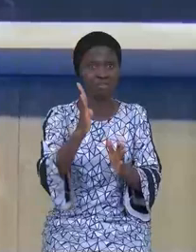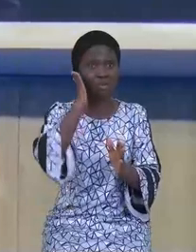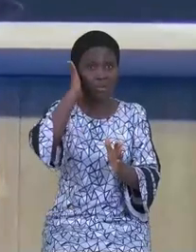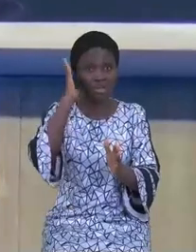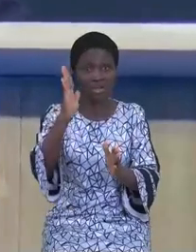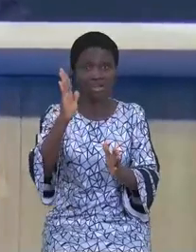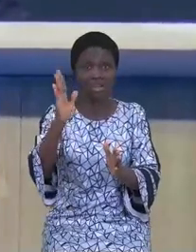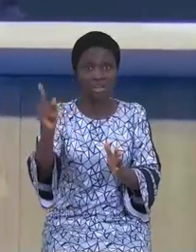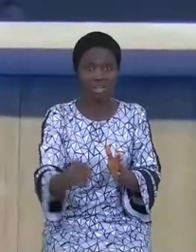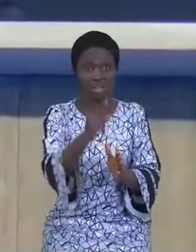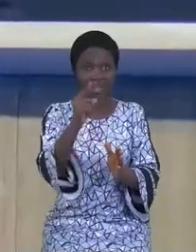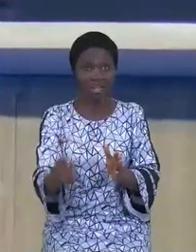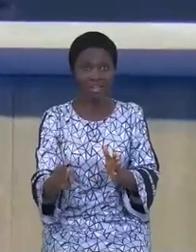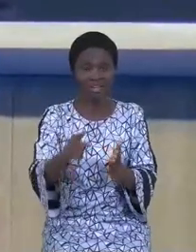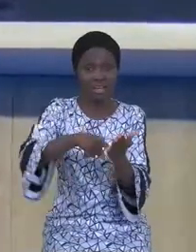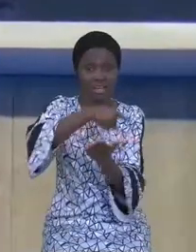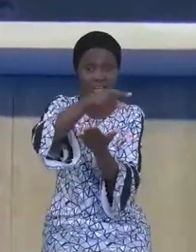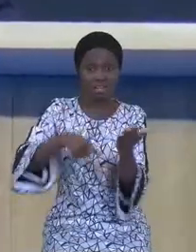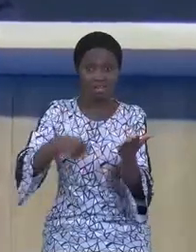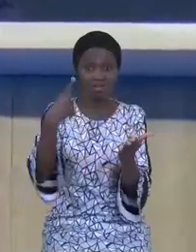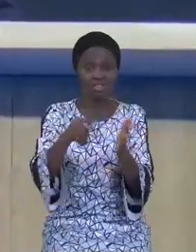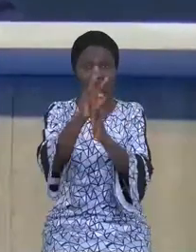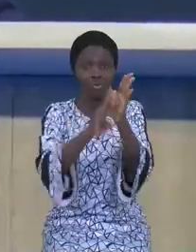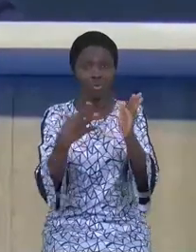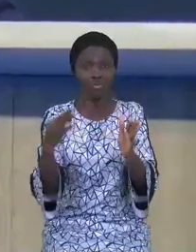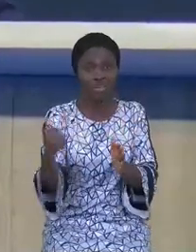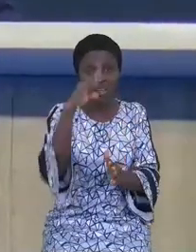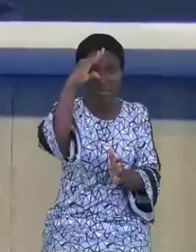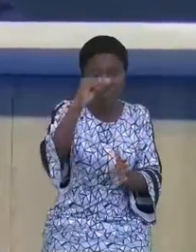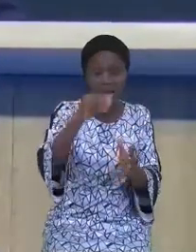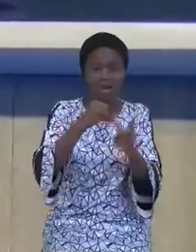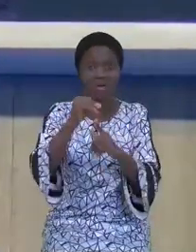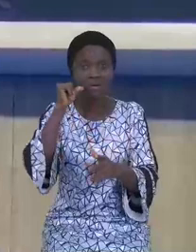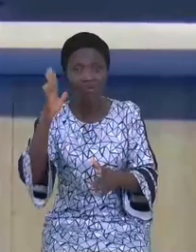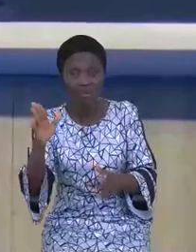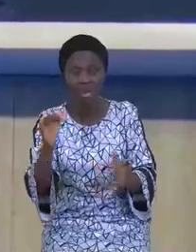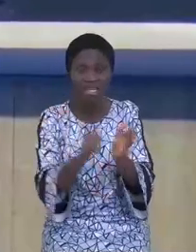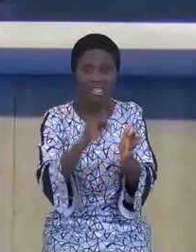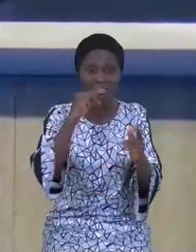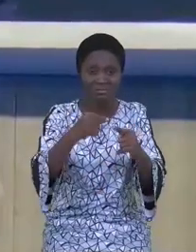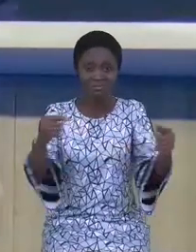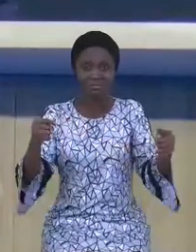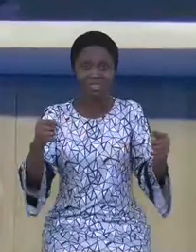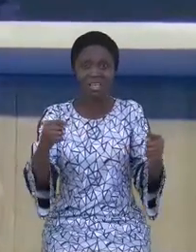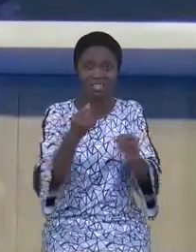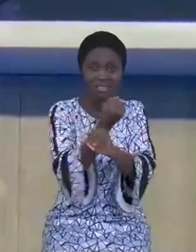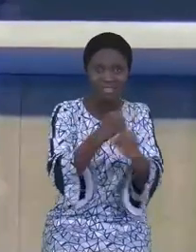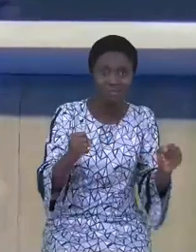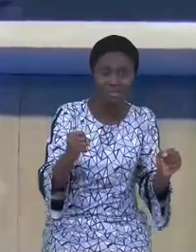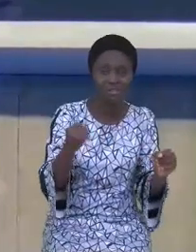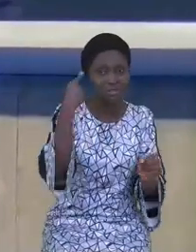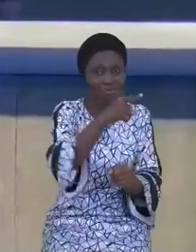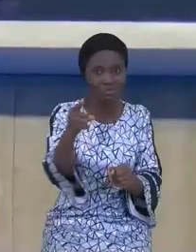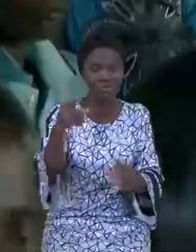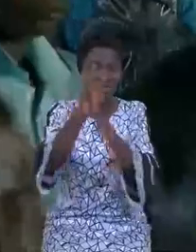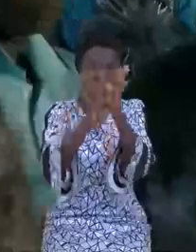La volonté de Dieu va annuler tout ce qui est contraire à ton salut, à ton progrès. La volonté de Dieu va annuler ça ce soir dans ta